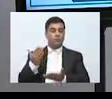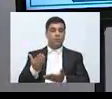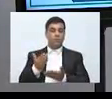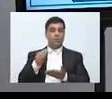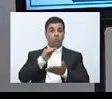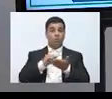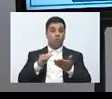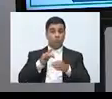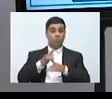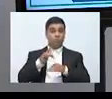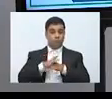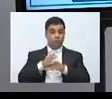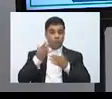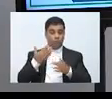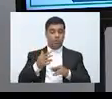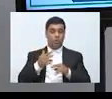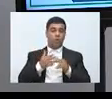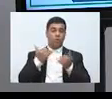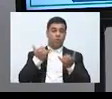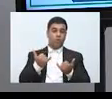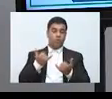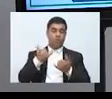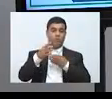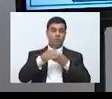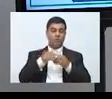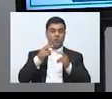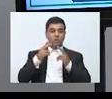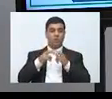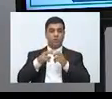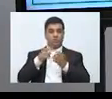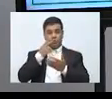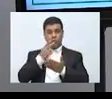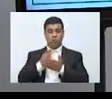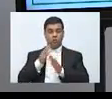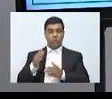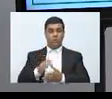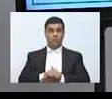Yozib ulgurgan bo'lsangiz, demak, tekshirib ko'ramiz.